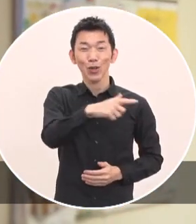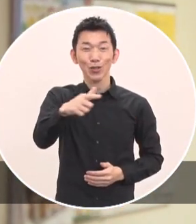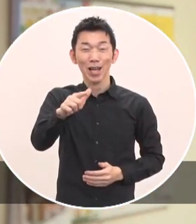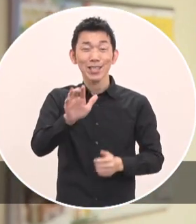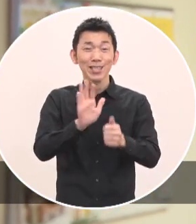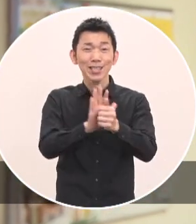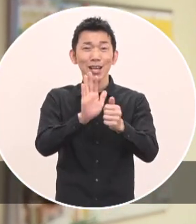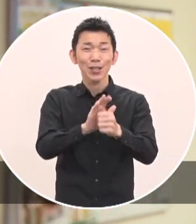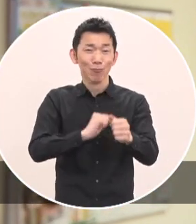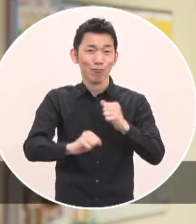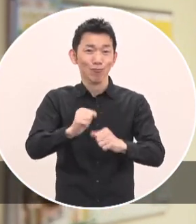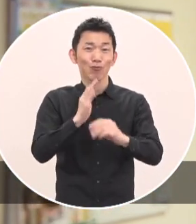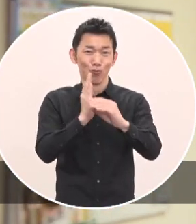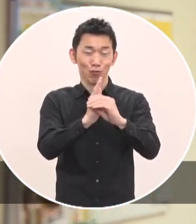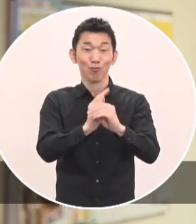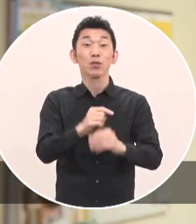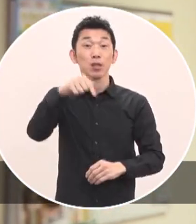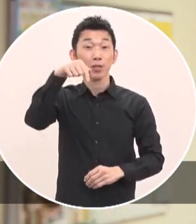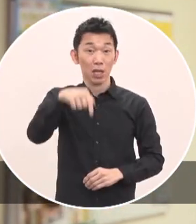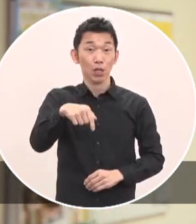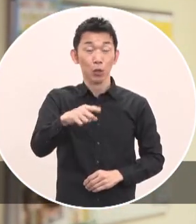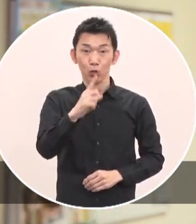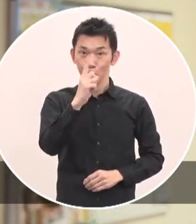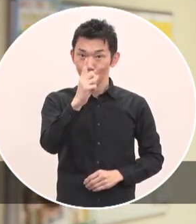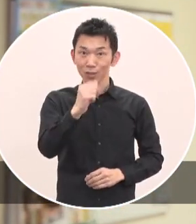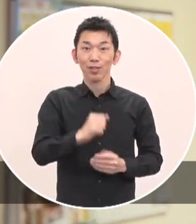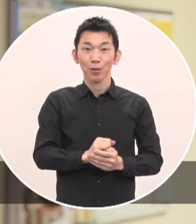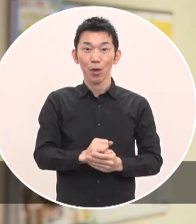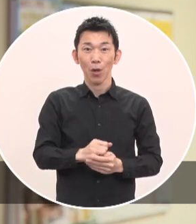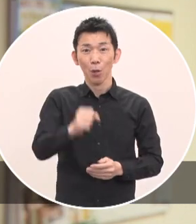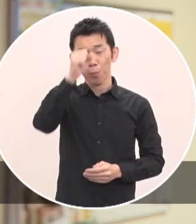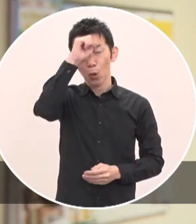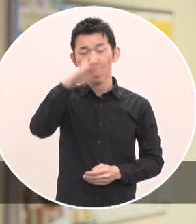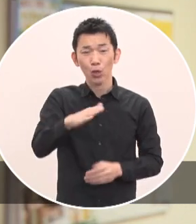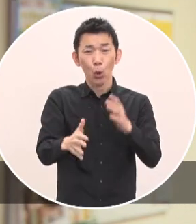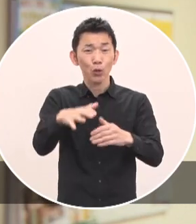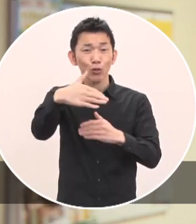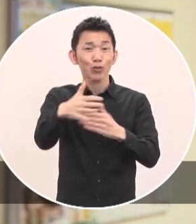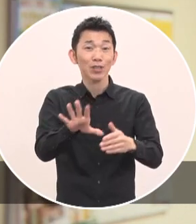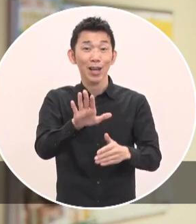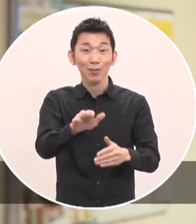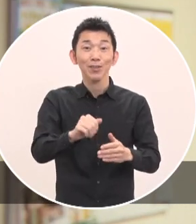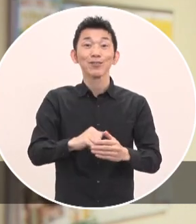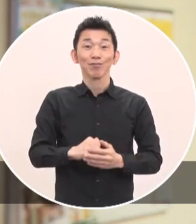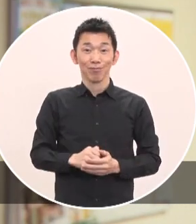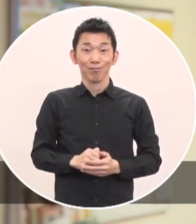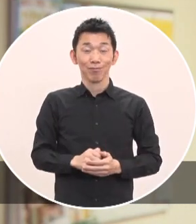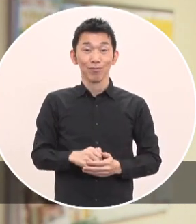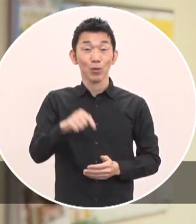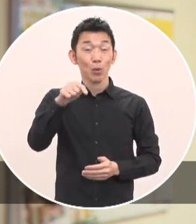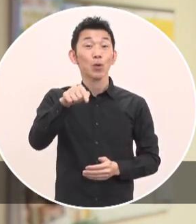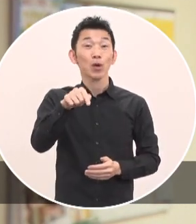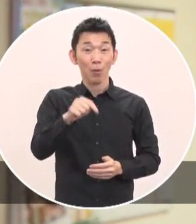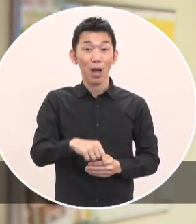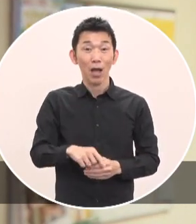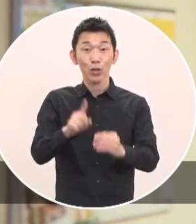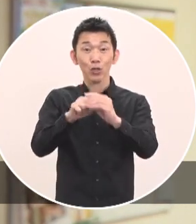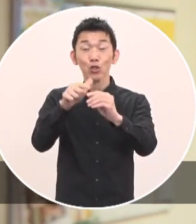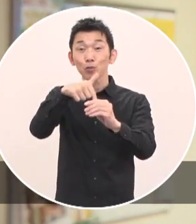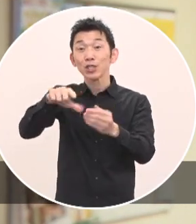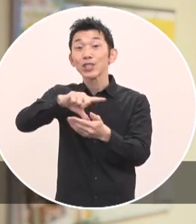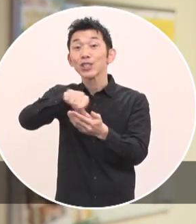子育て支援に取り組んでいますその内の1つとして病児保育室2がございます本誌の病児保育室は